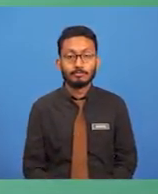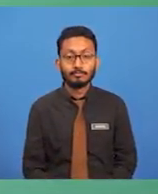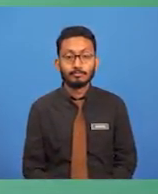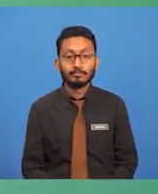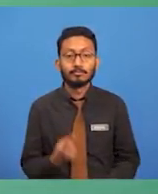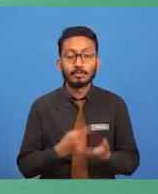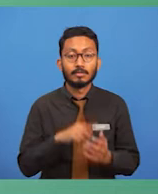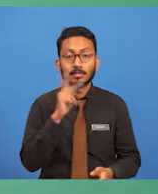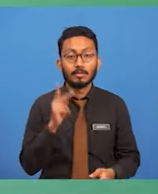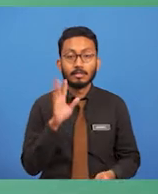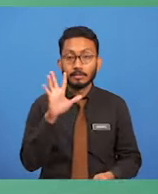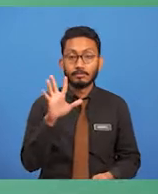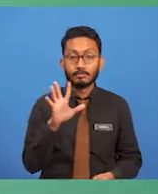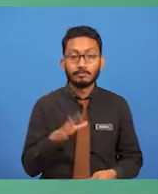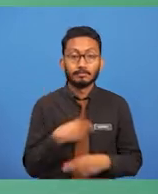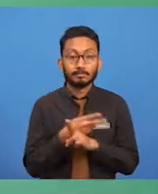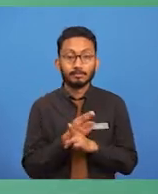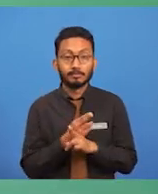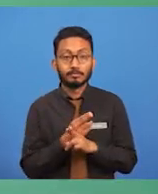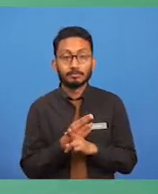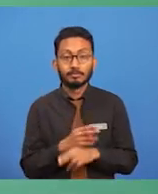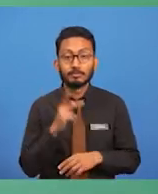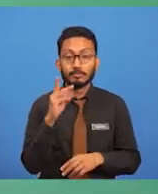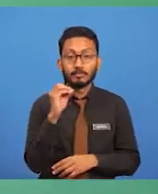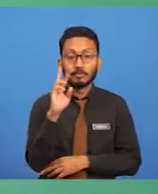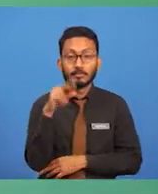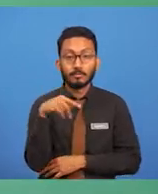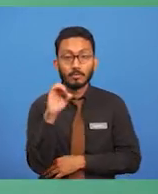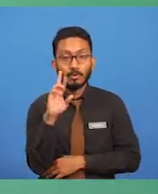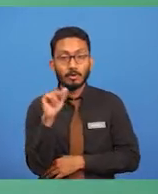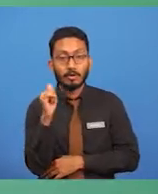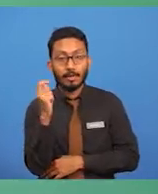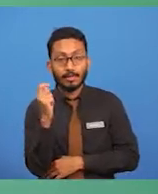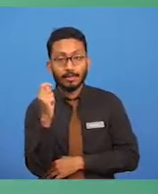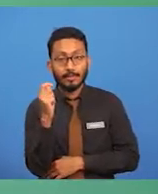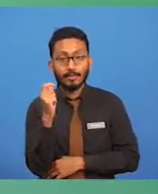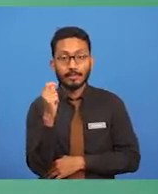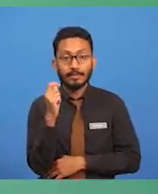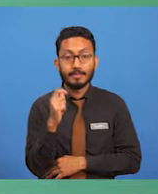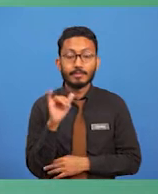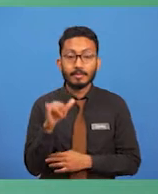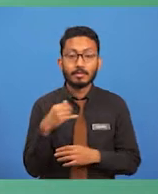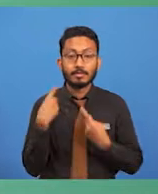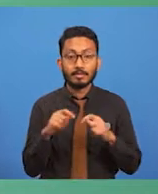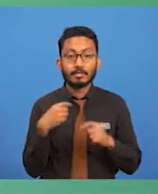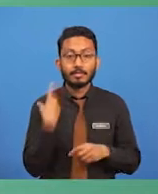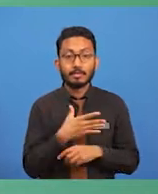apakah lima rekaan korporat yang telah kita pelajari?